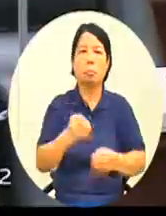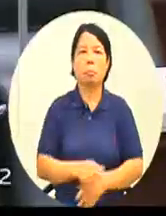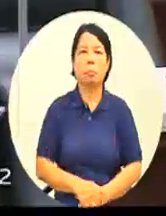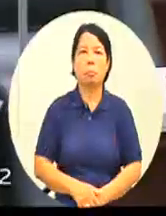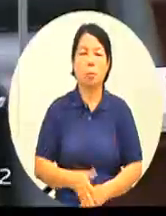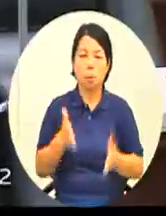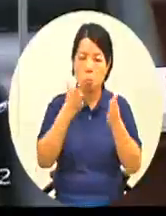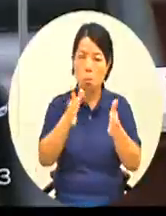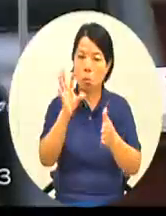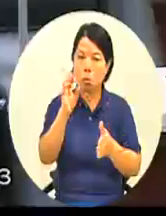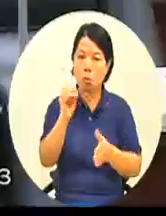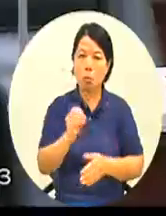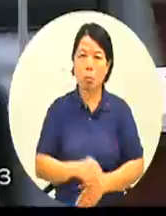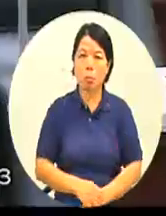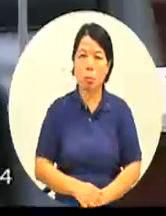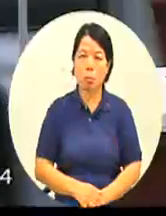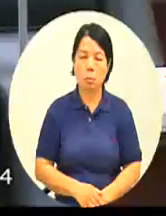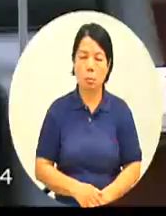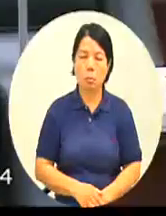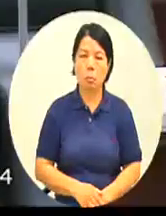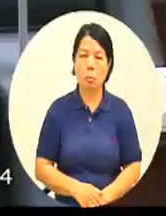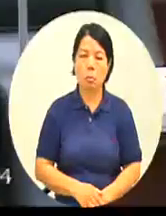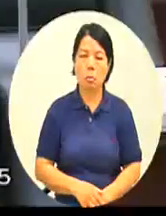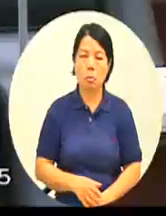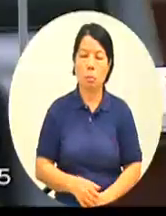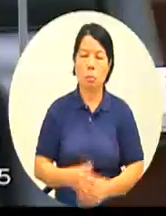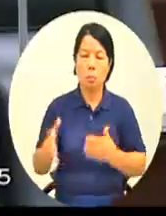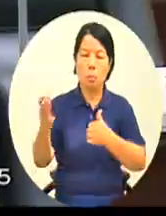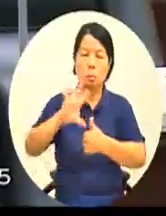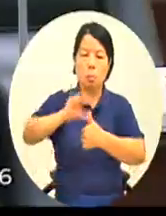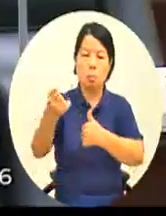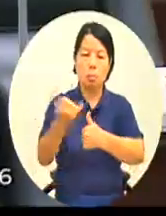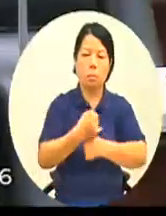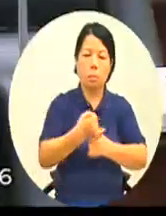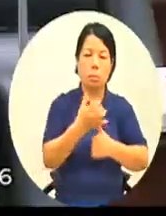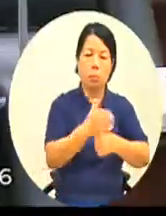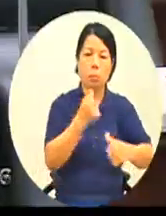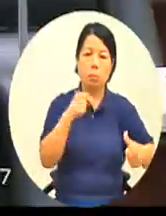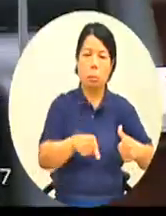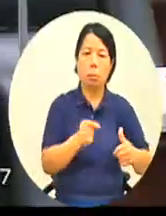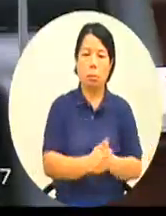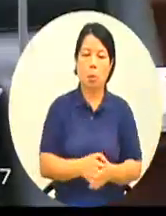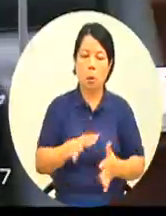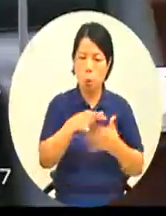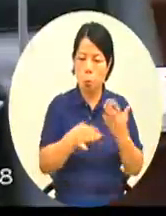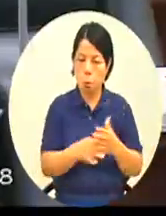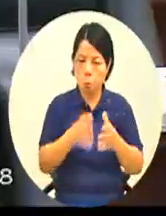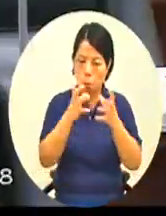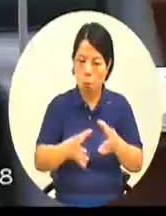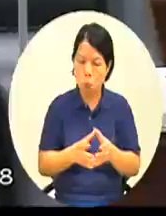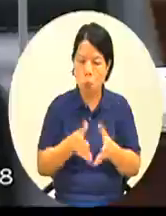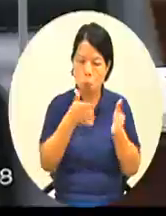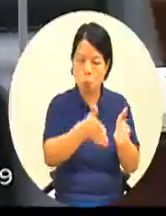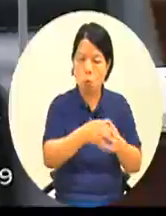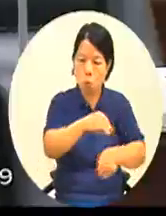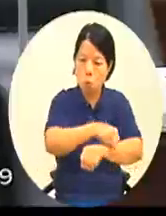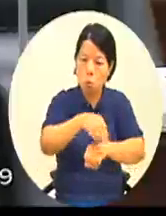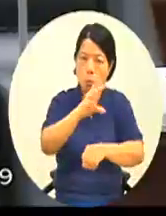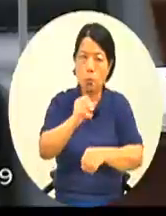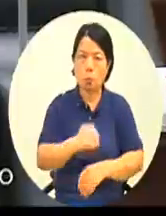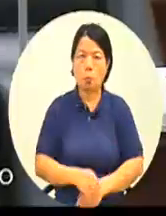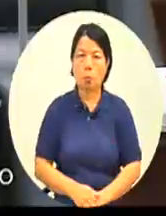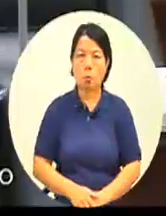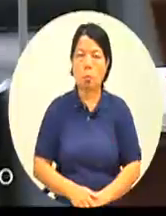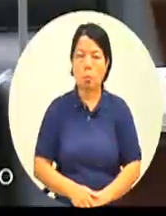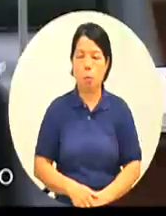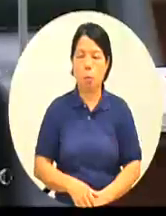这方面新住民二代然后新住民之子的正确的一个某一个方向的政策，那这个我等一下请社